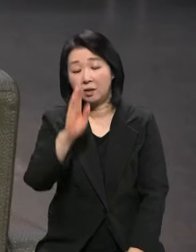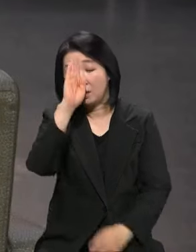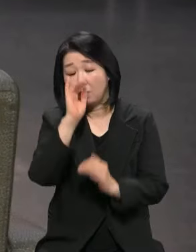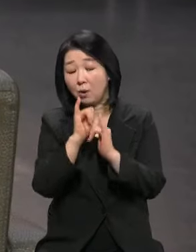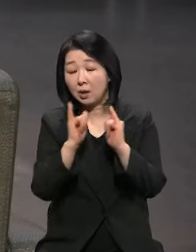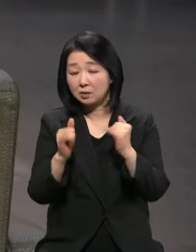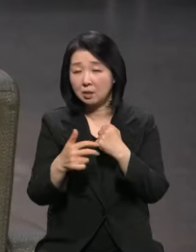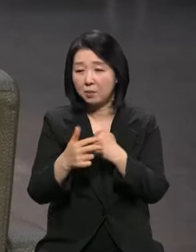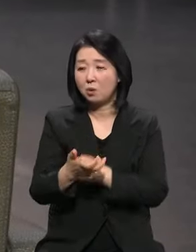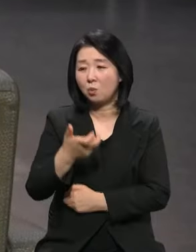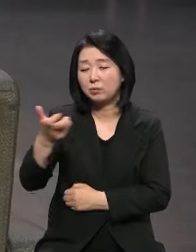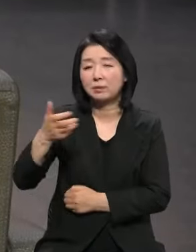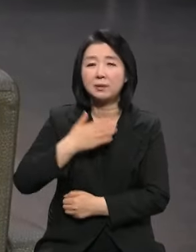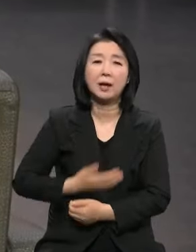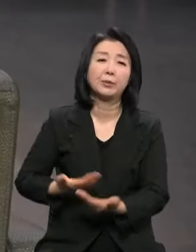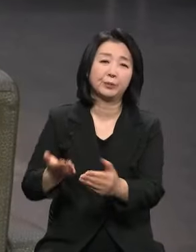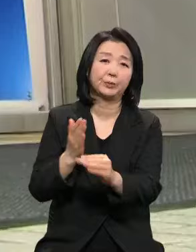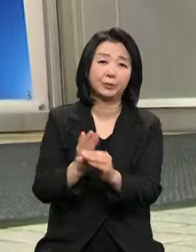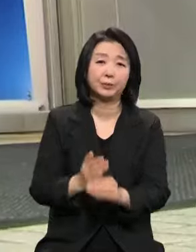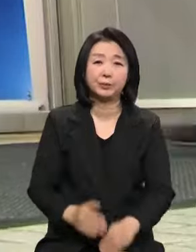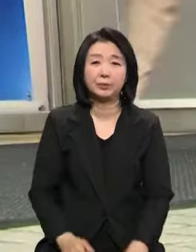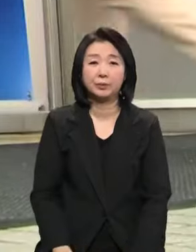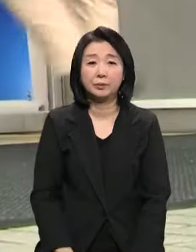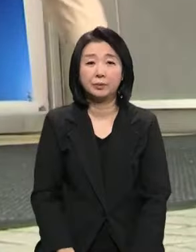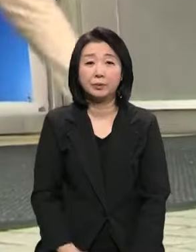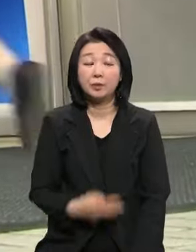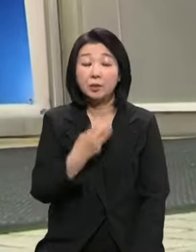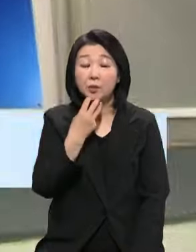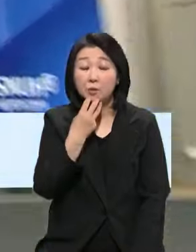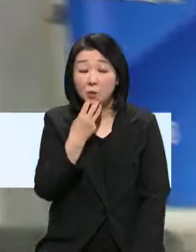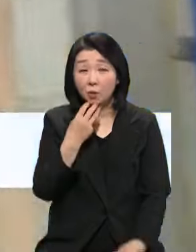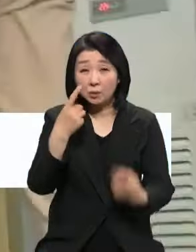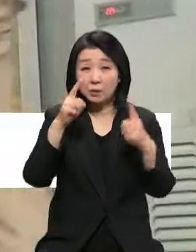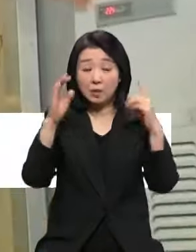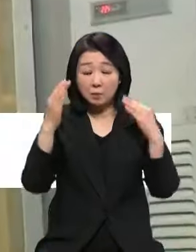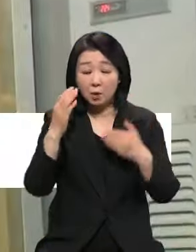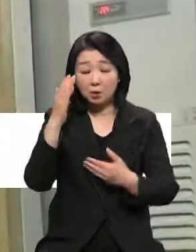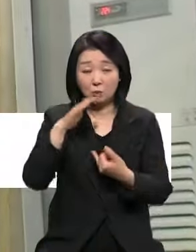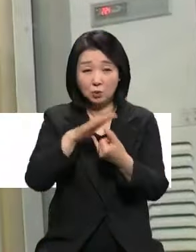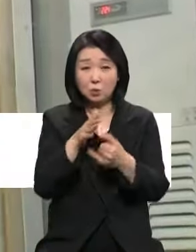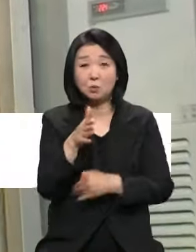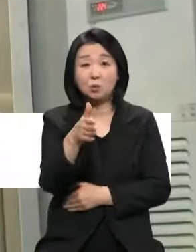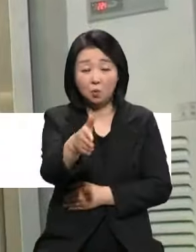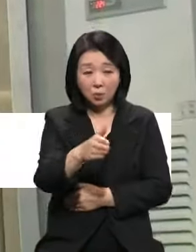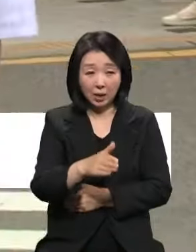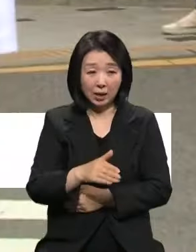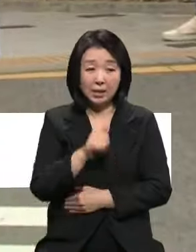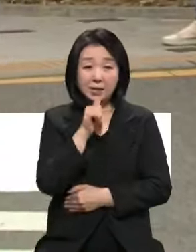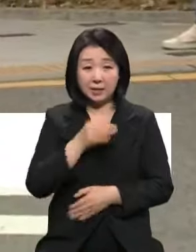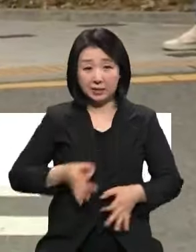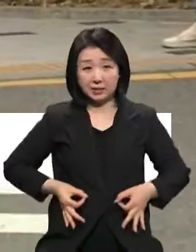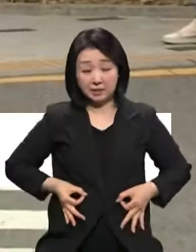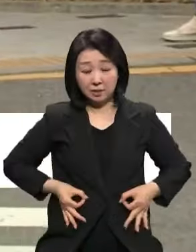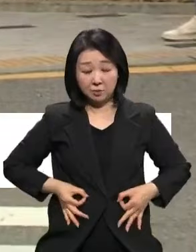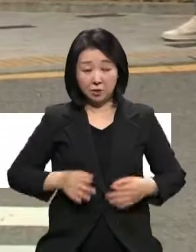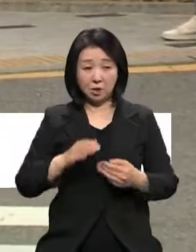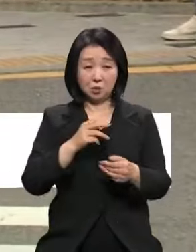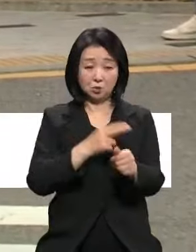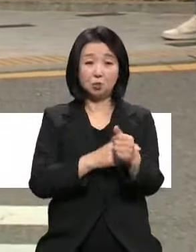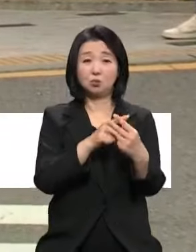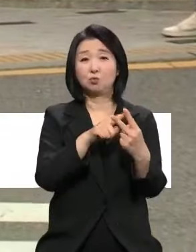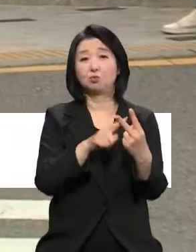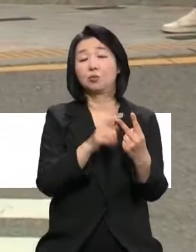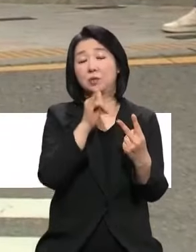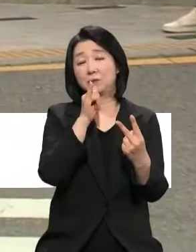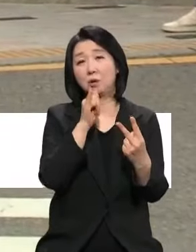병원을 옮길 것을 알리고 있습니다 서울대병원 소아청소년과 신장과의 단둘뿐인 교수들은